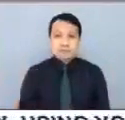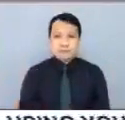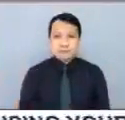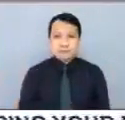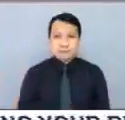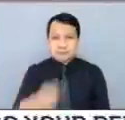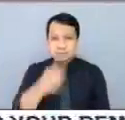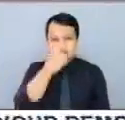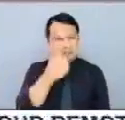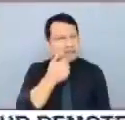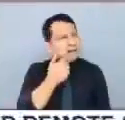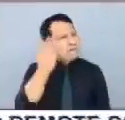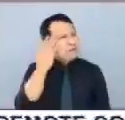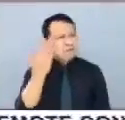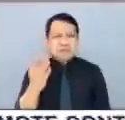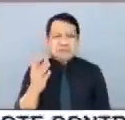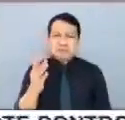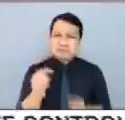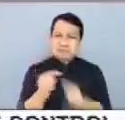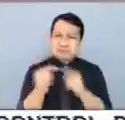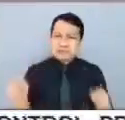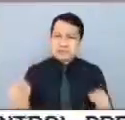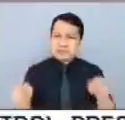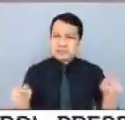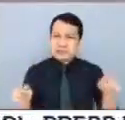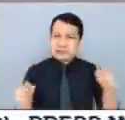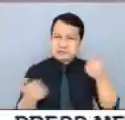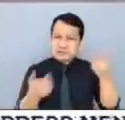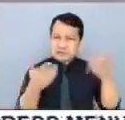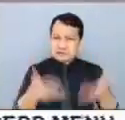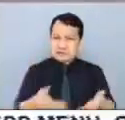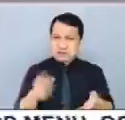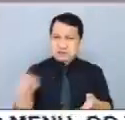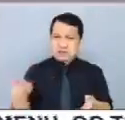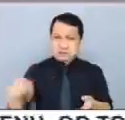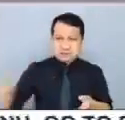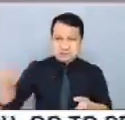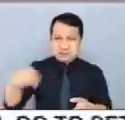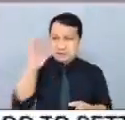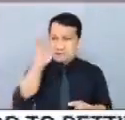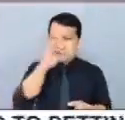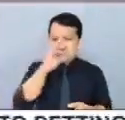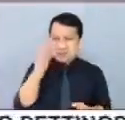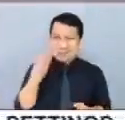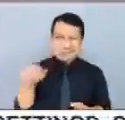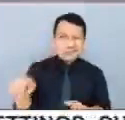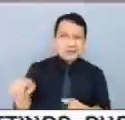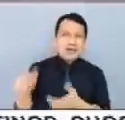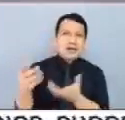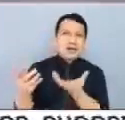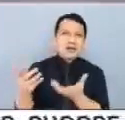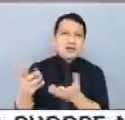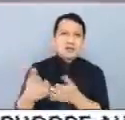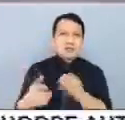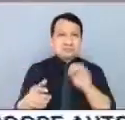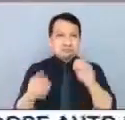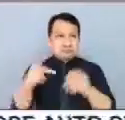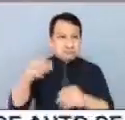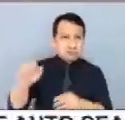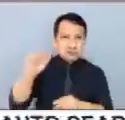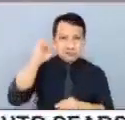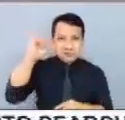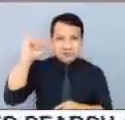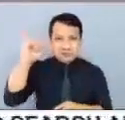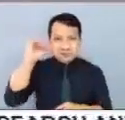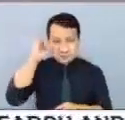Ngayon, importante yung mga issue, di ba? So yun, malaking issue, pro-corruption ka ba o hindi? Pumapayag ka ba